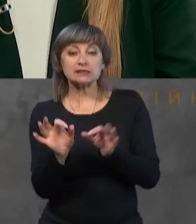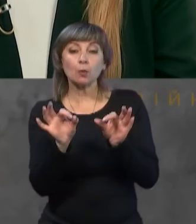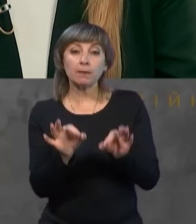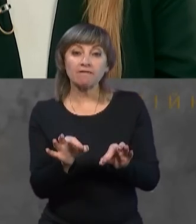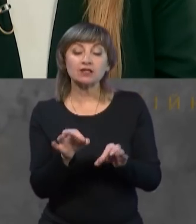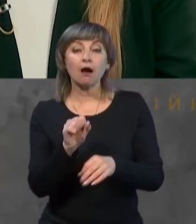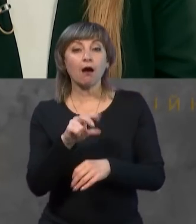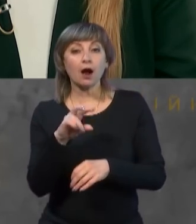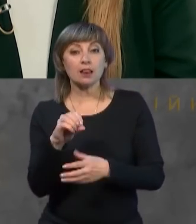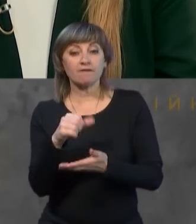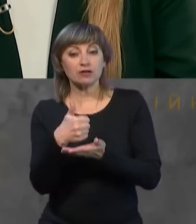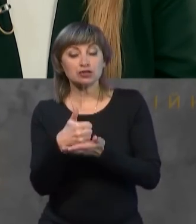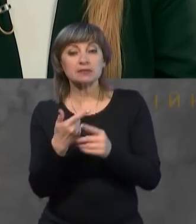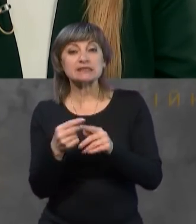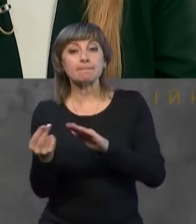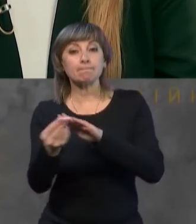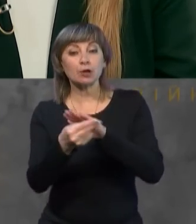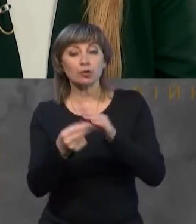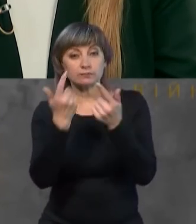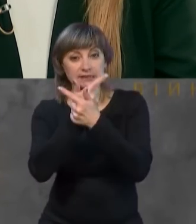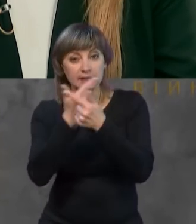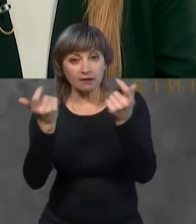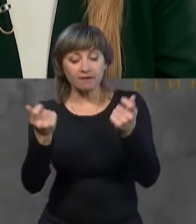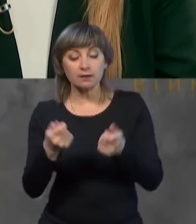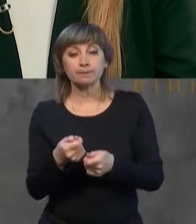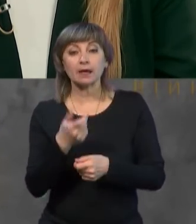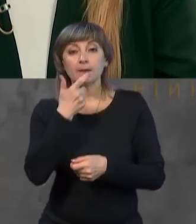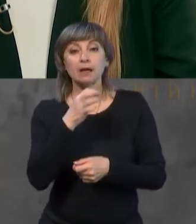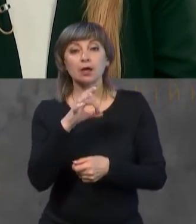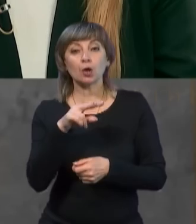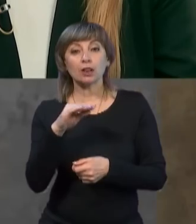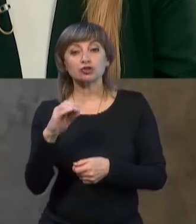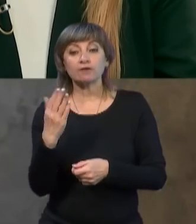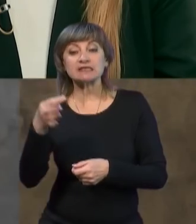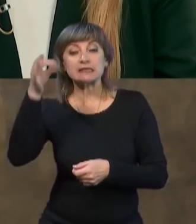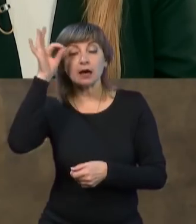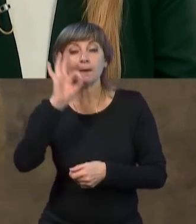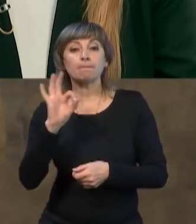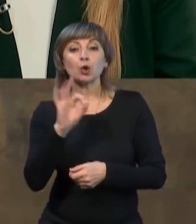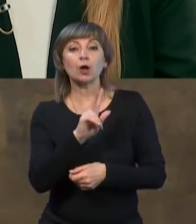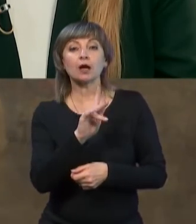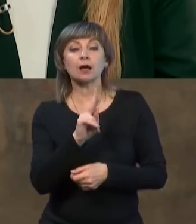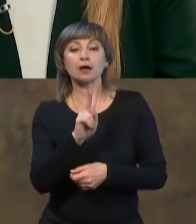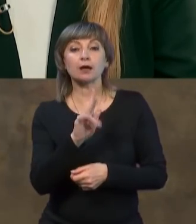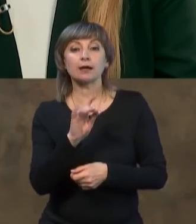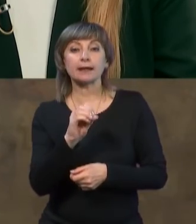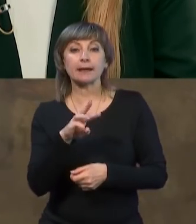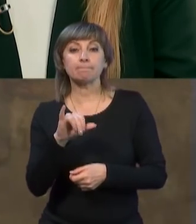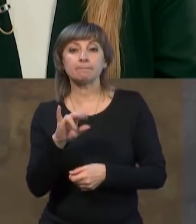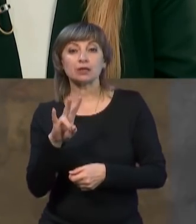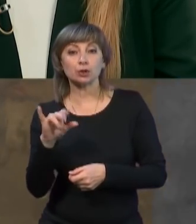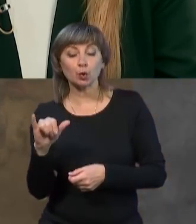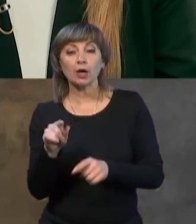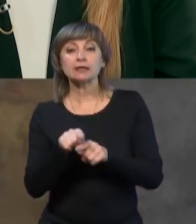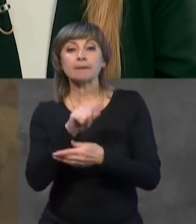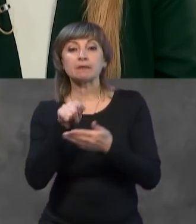але в основному це пропагандистська заява. Пане Олеже, ви, до речі, згадали про Кремінну. От таке запитання